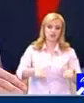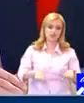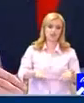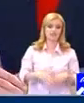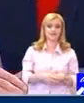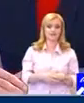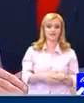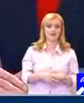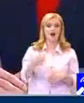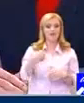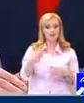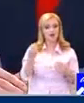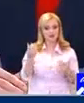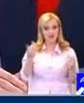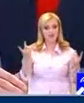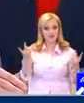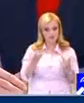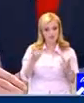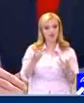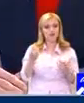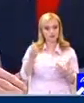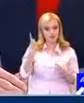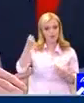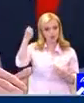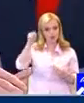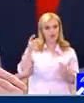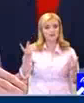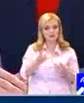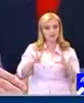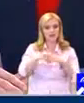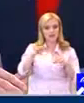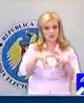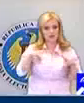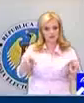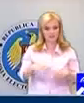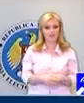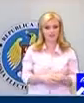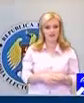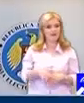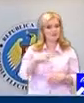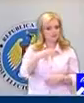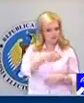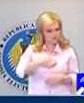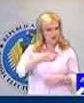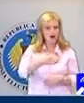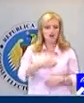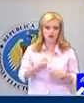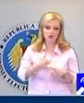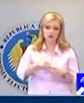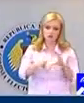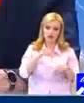de câștigat o victorie hotărătoare în acest an la alegerile parlamentare, care este mult prea importantă. Au